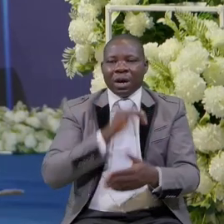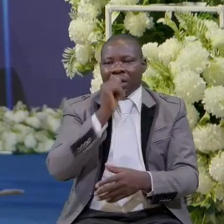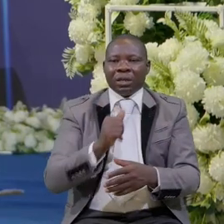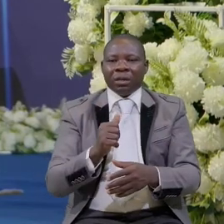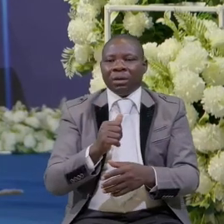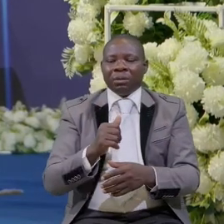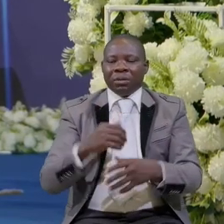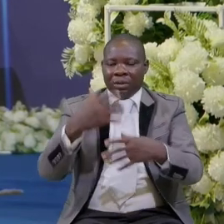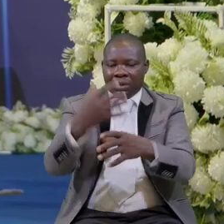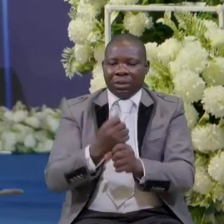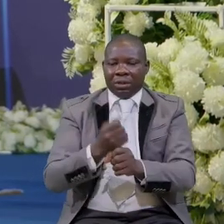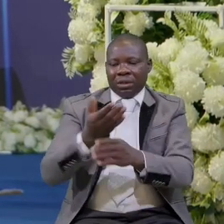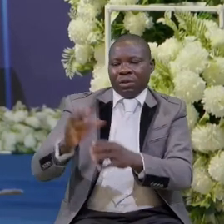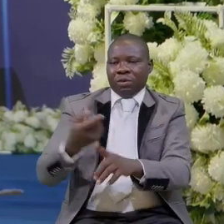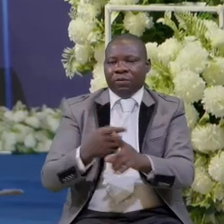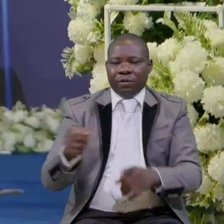Avant,